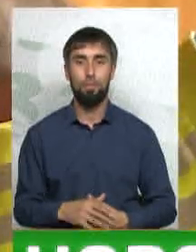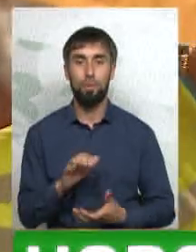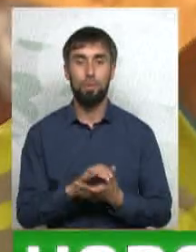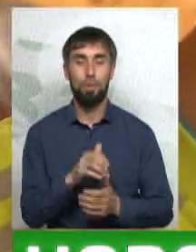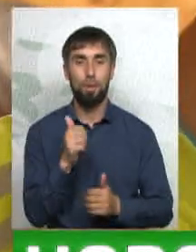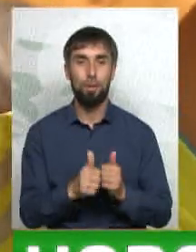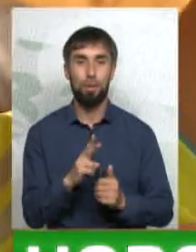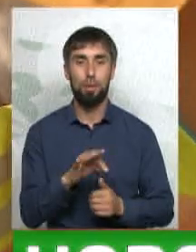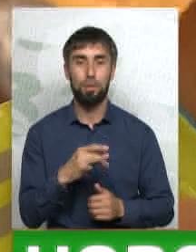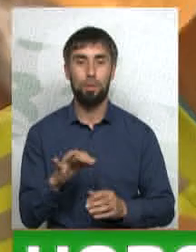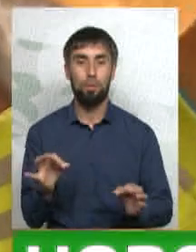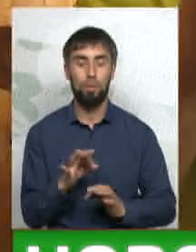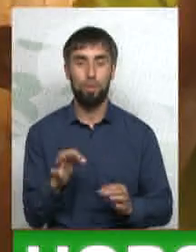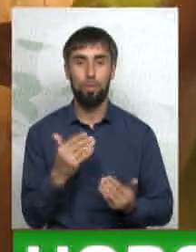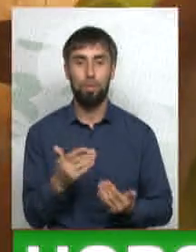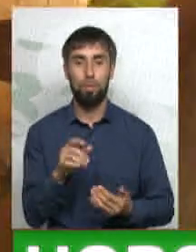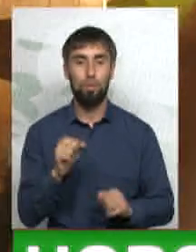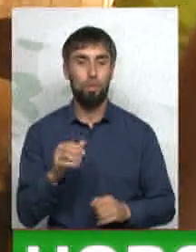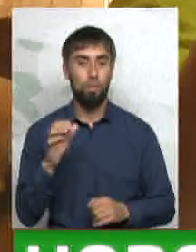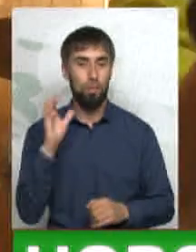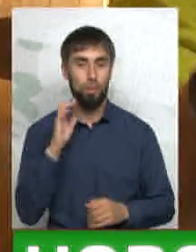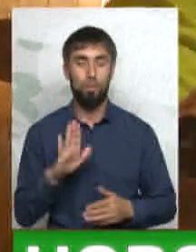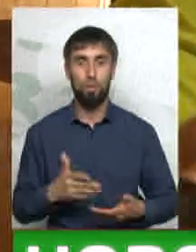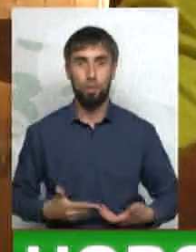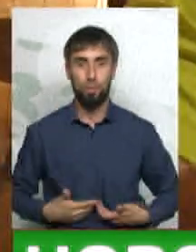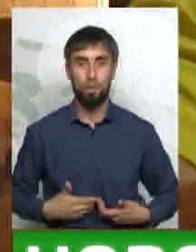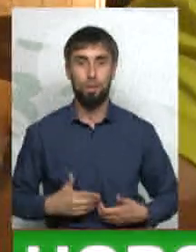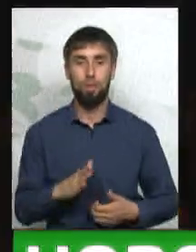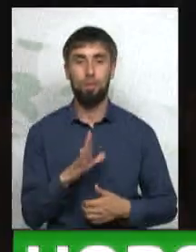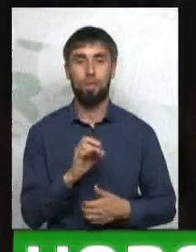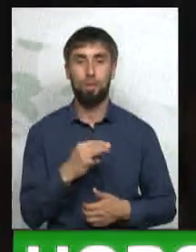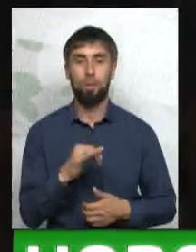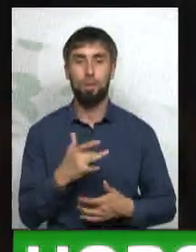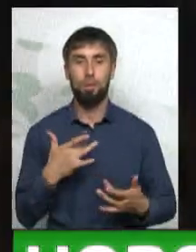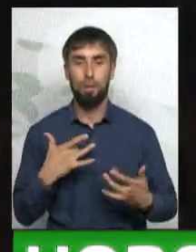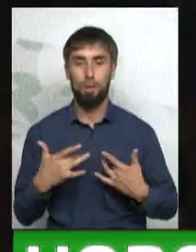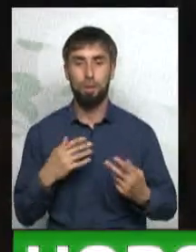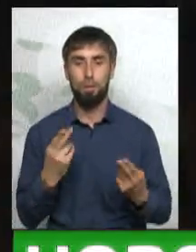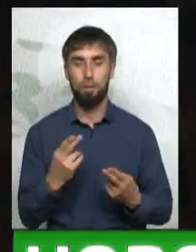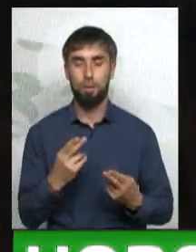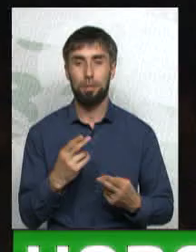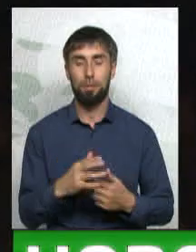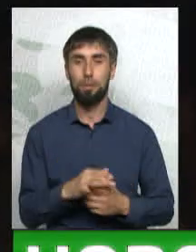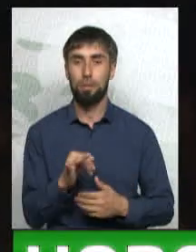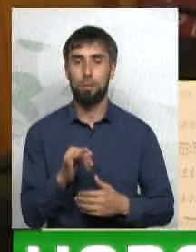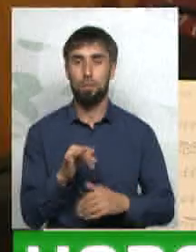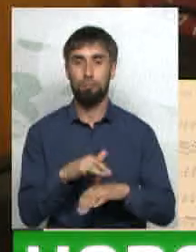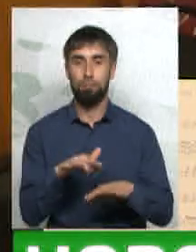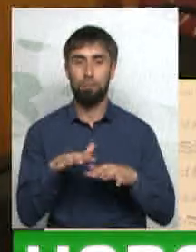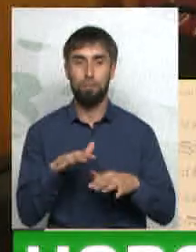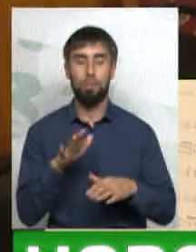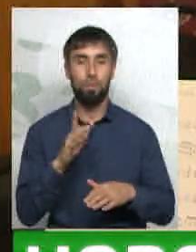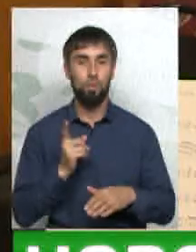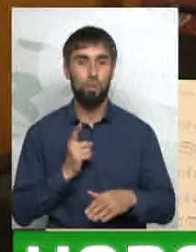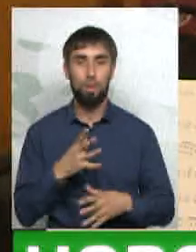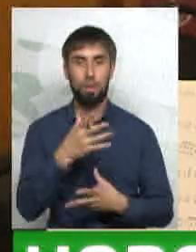знакомая каждому классическая музыка, теперь ее можно услышать вживую. Венгерский танец Брамса, фантазия Генделя. Публику ждет